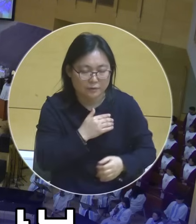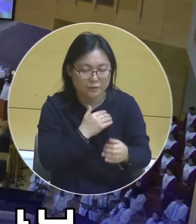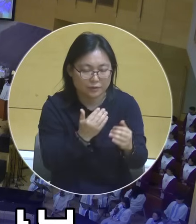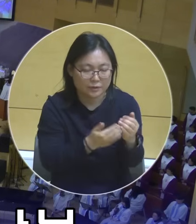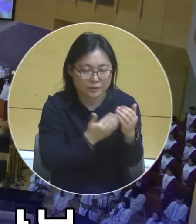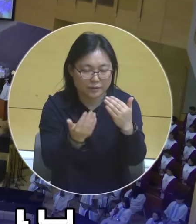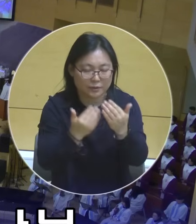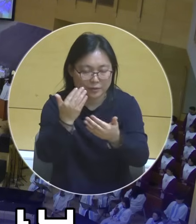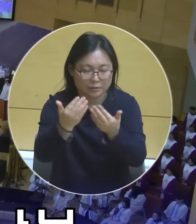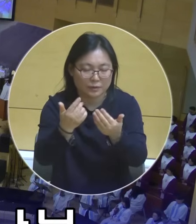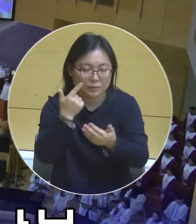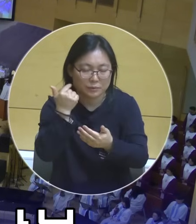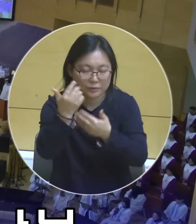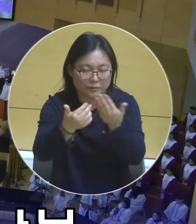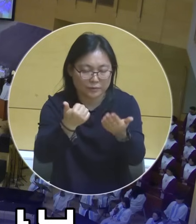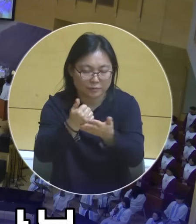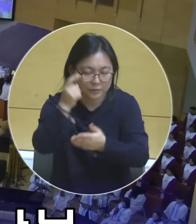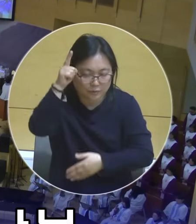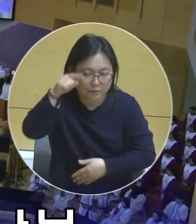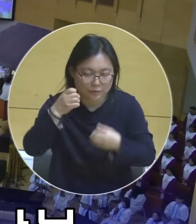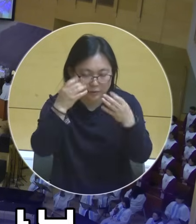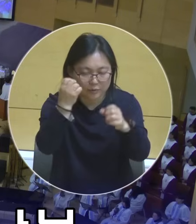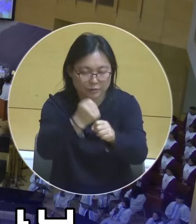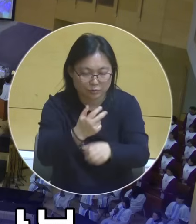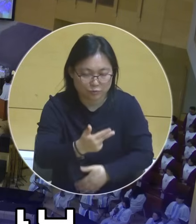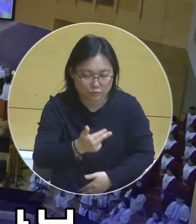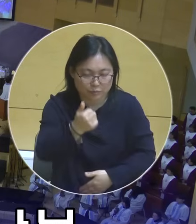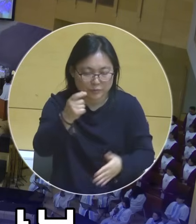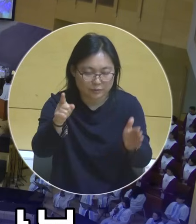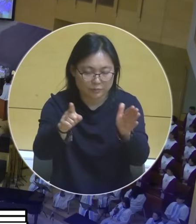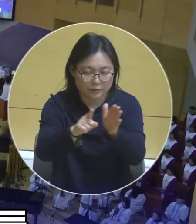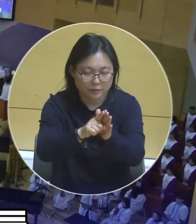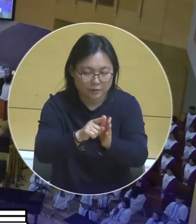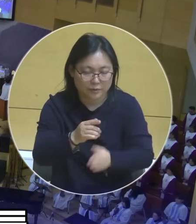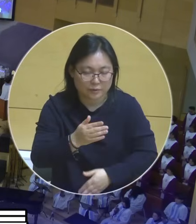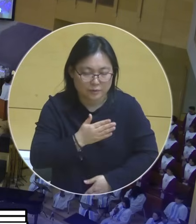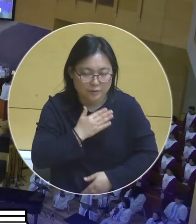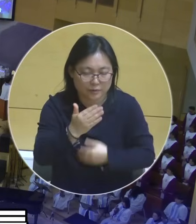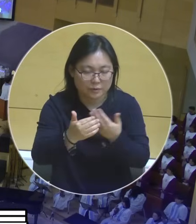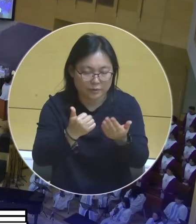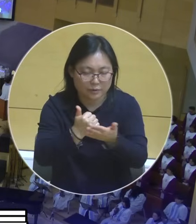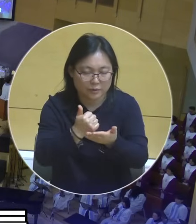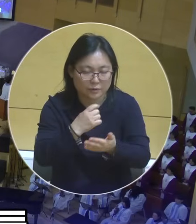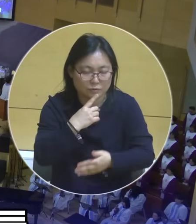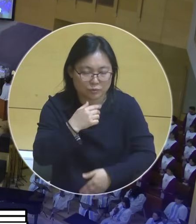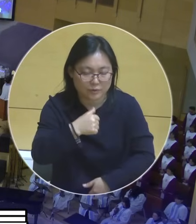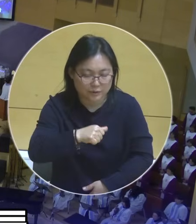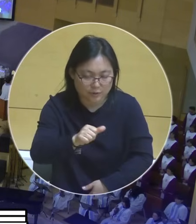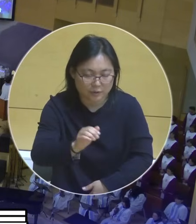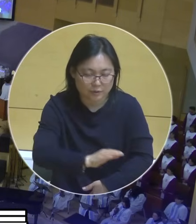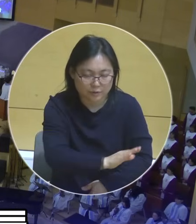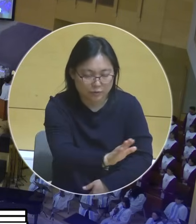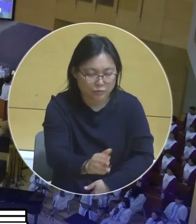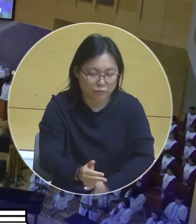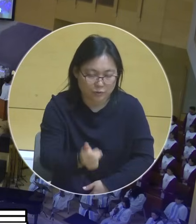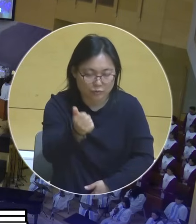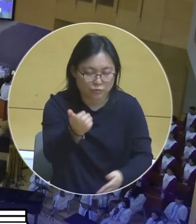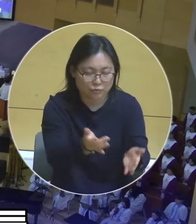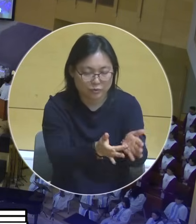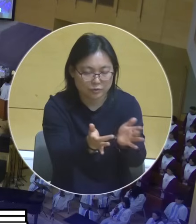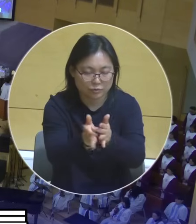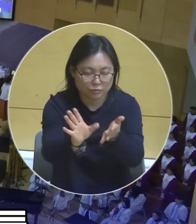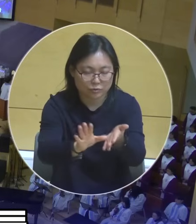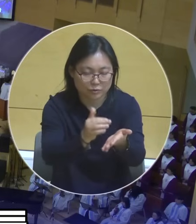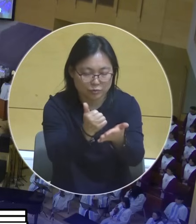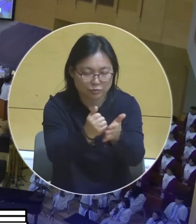나는 전능하신 아버지 하나님 천지의 창조주를 믿습니다. 나는 그의 유일하신 아들 우리